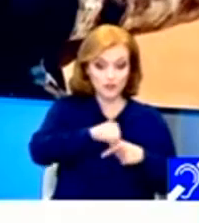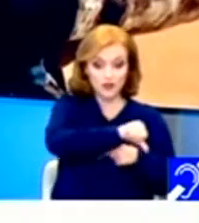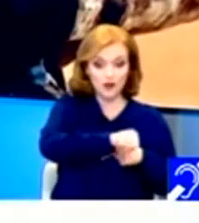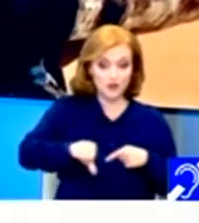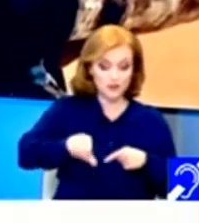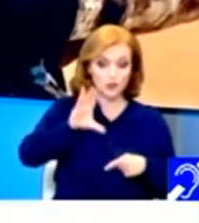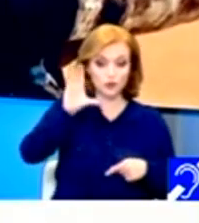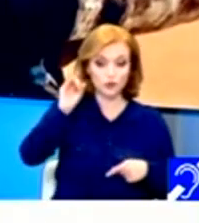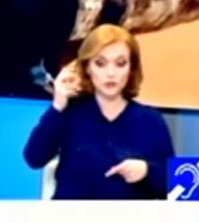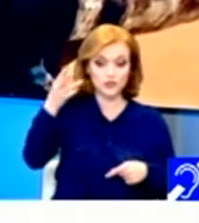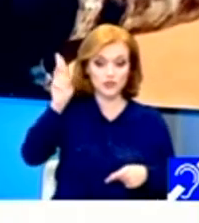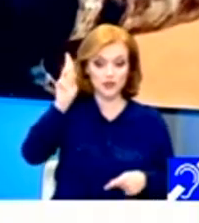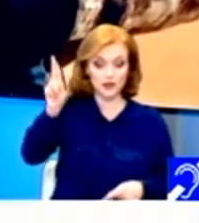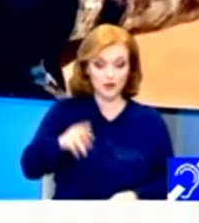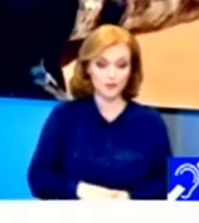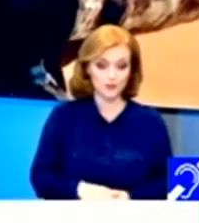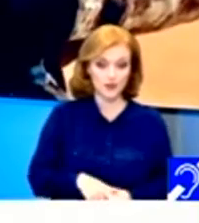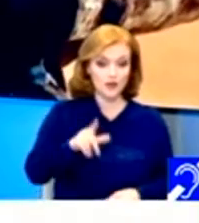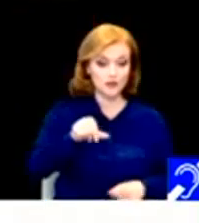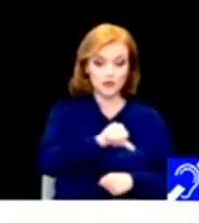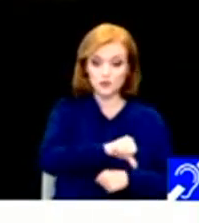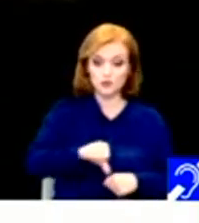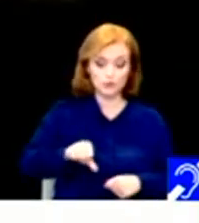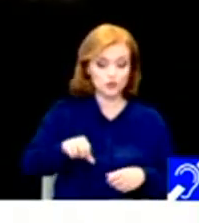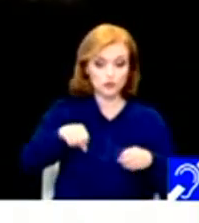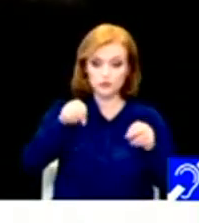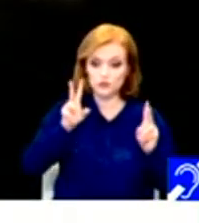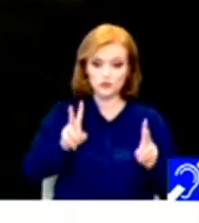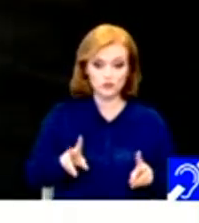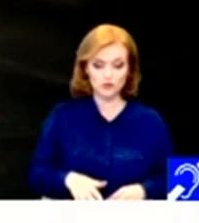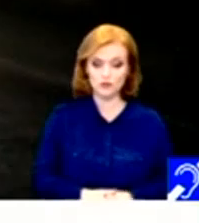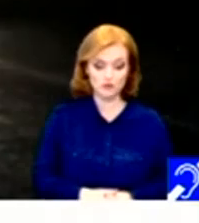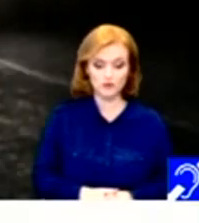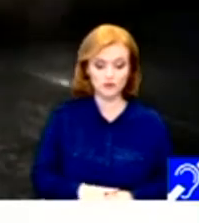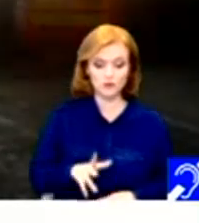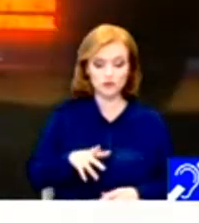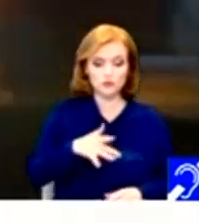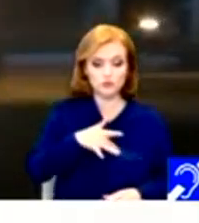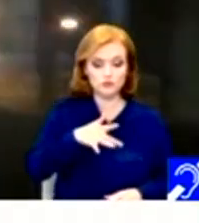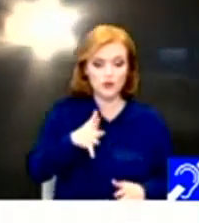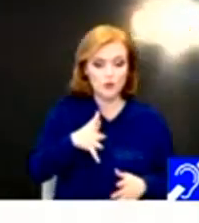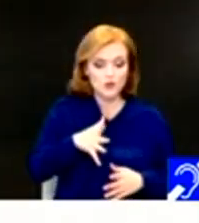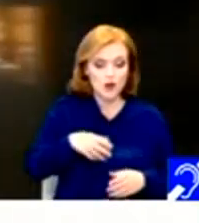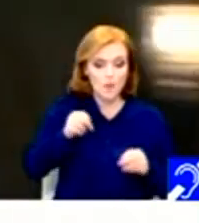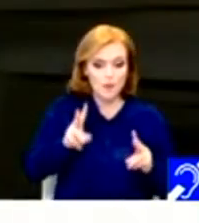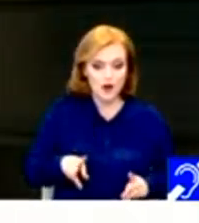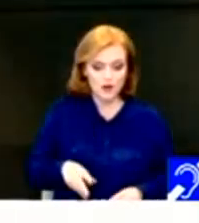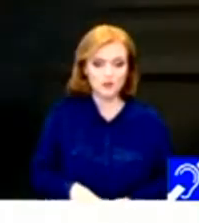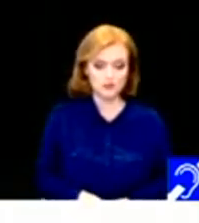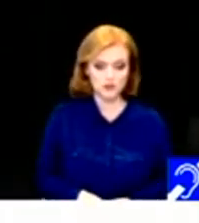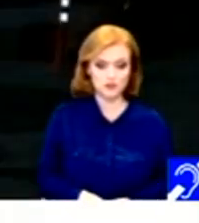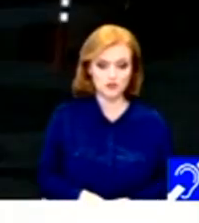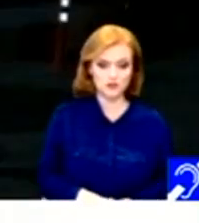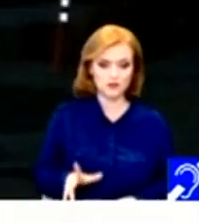anunță autoritățile de la Ankara. În zona e o intensă activitate militară. Sunt convoaie de vehicule militare și antrenamente pe care le fac